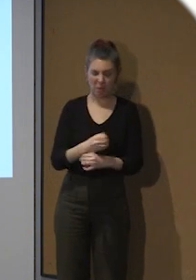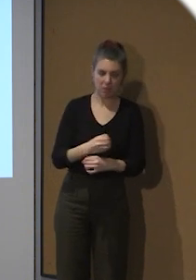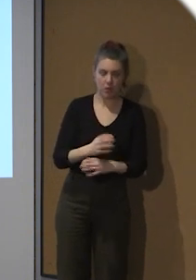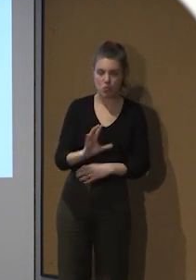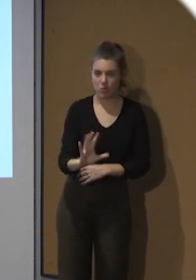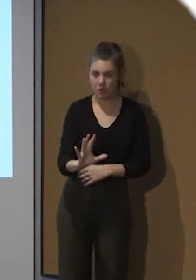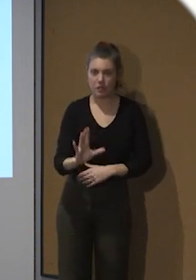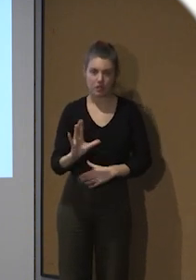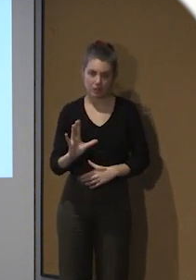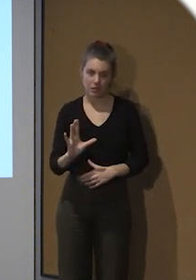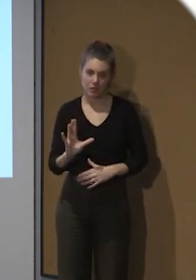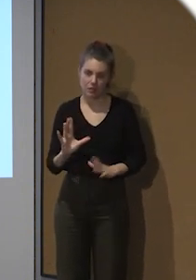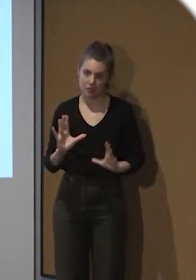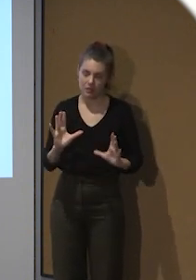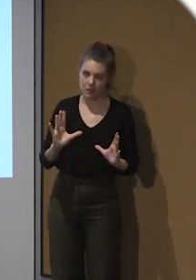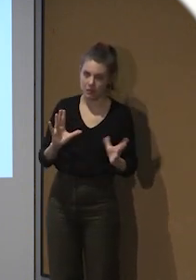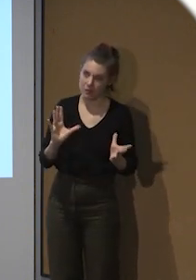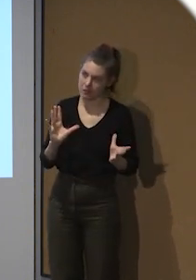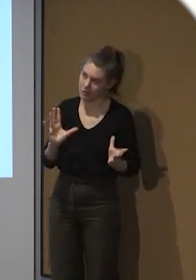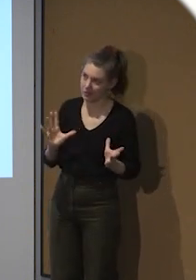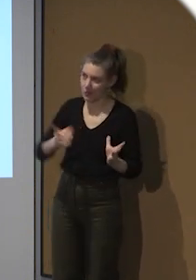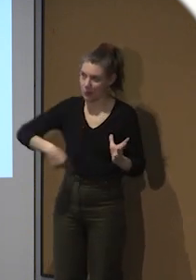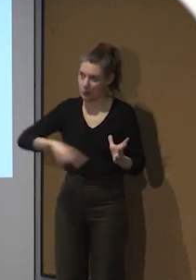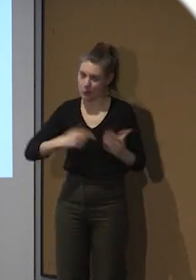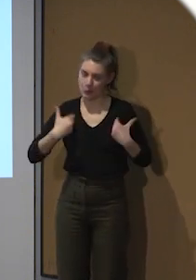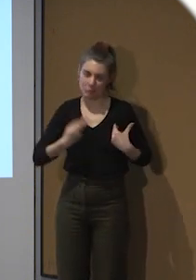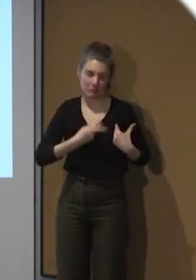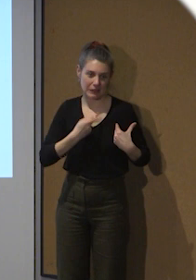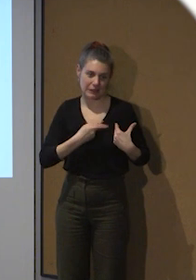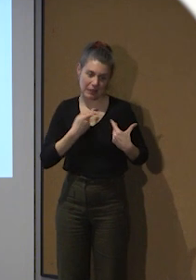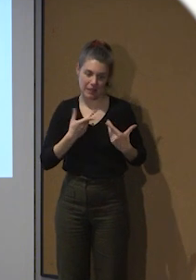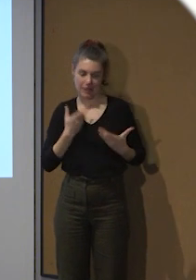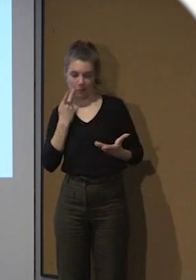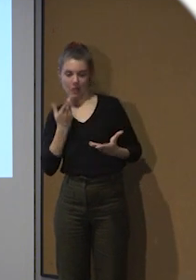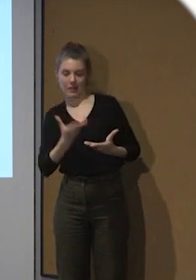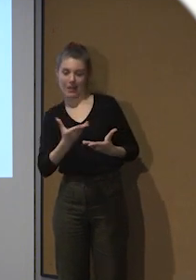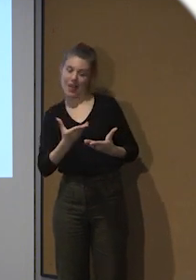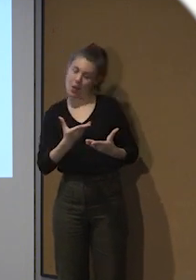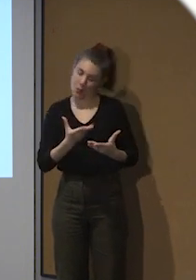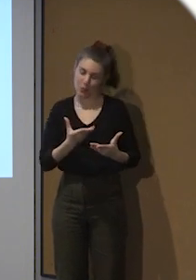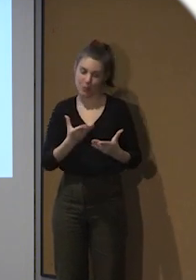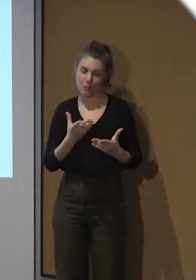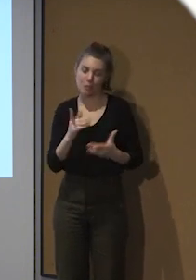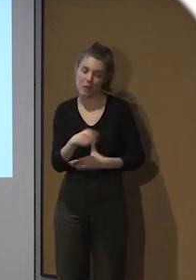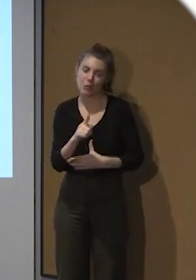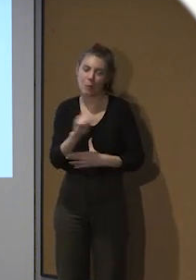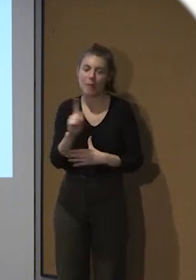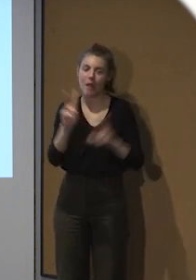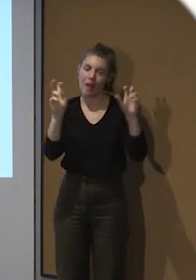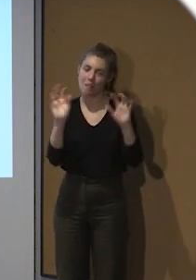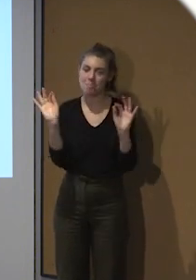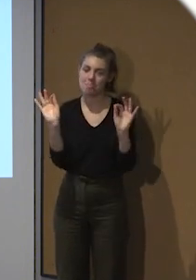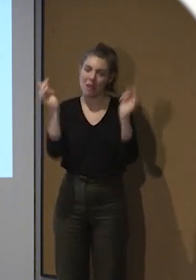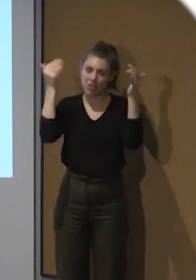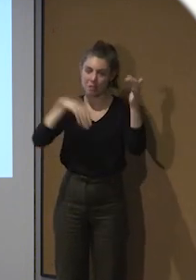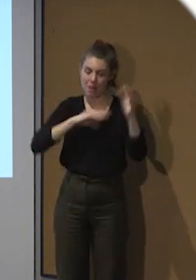c'est pas forcément quelque chose qu'on va dire nous en tant que médecins, mais ça va éviter les dérangements vertébraux. Et donc, finalement, on s'est rendu